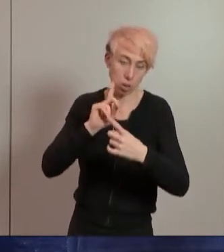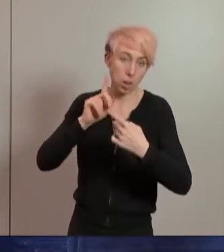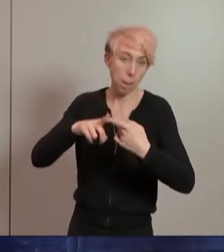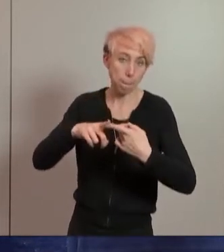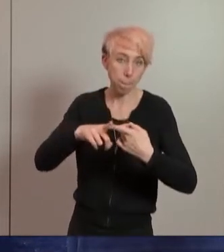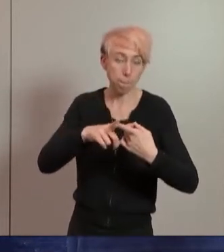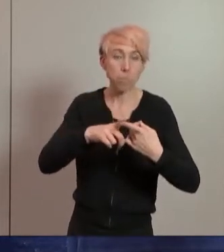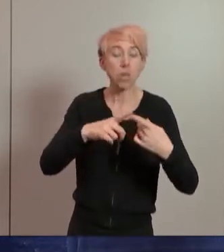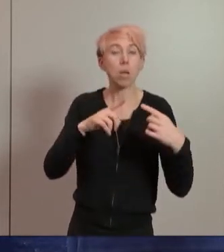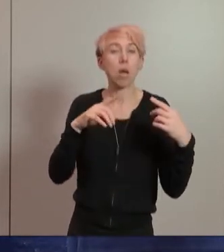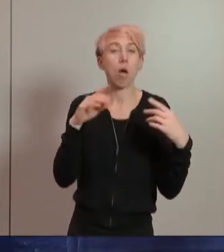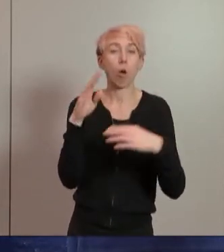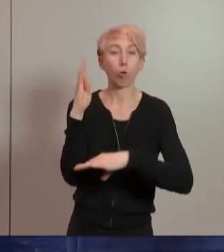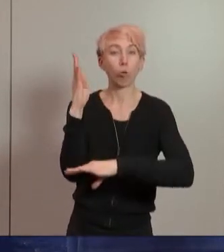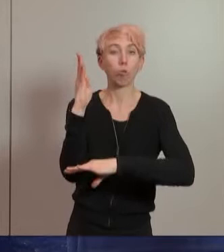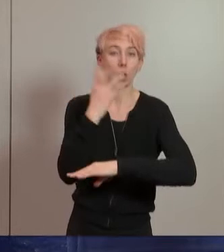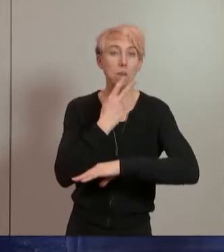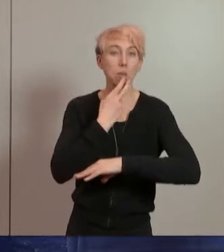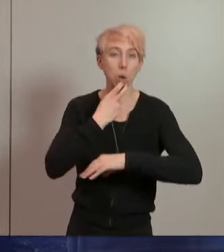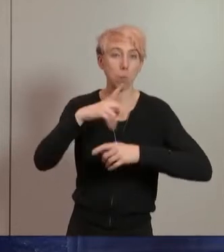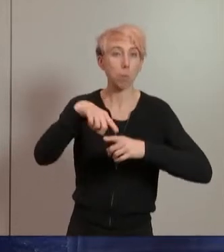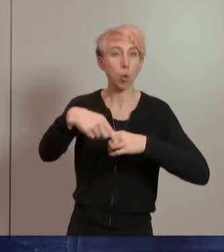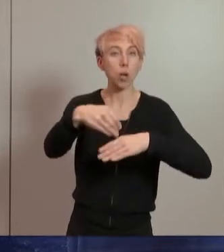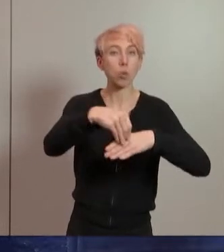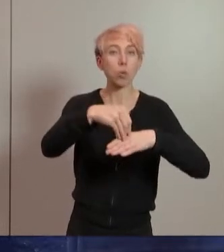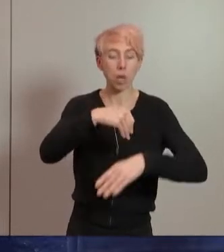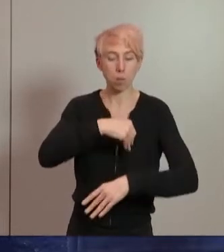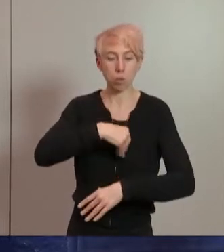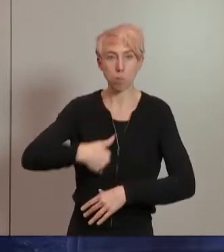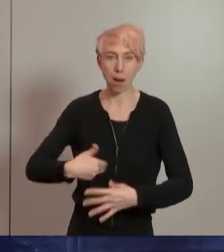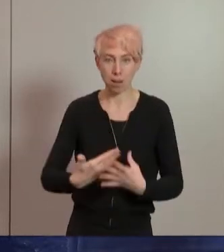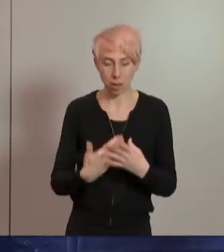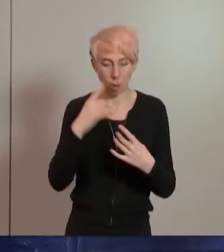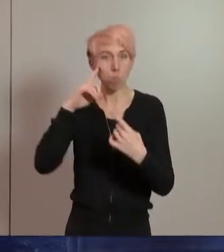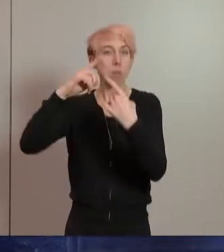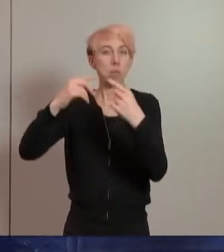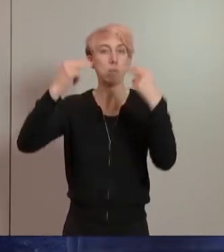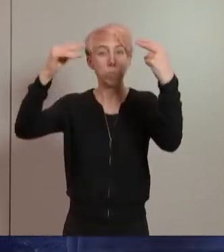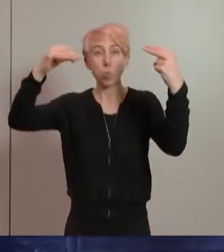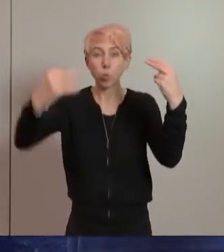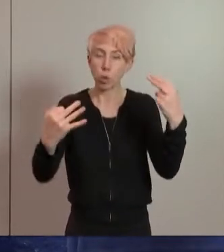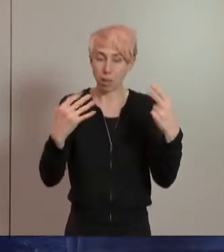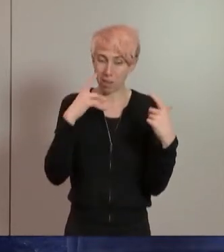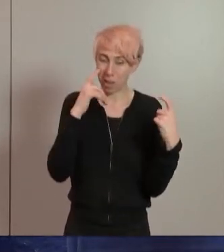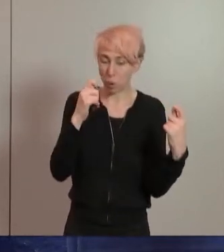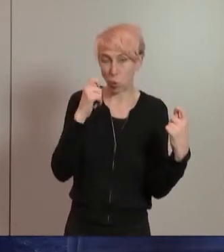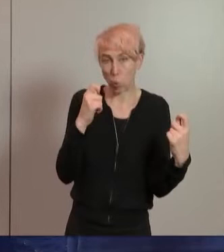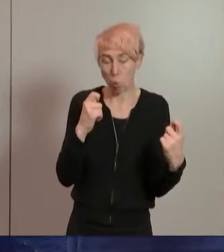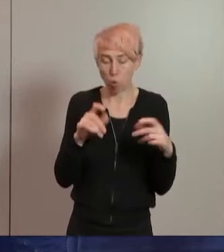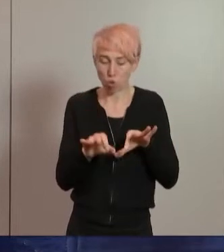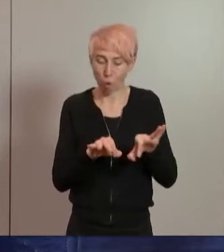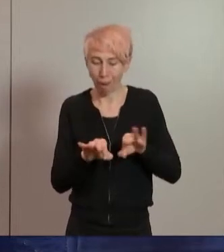conférence citoyenne du prochain conseil municipal. C'est un enjeu, mais attention aussi à choisir des réponses qui ne soient pas des réponses, je